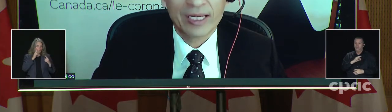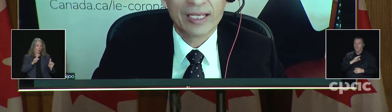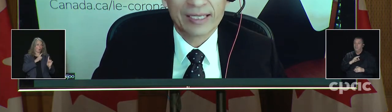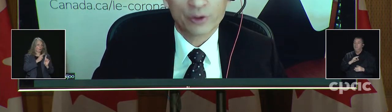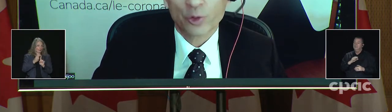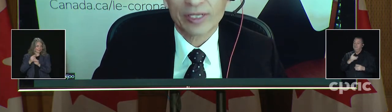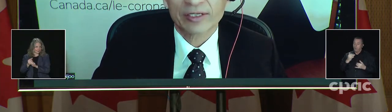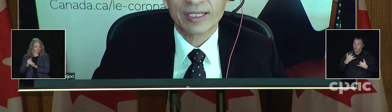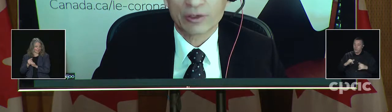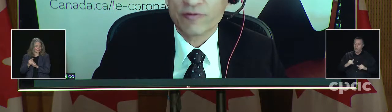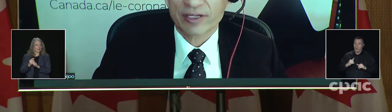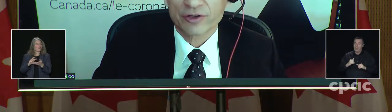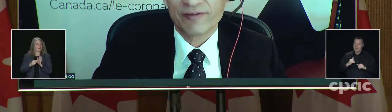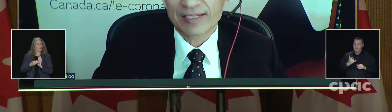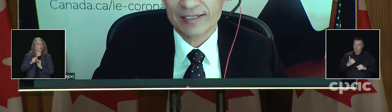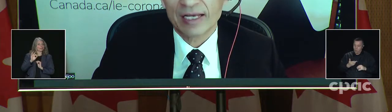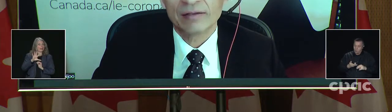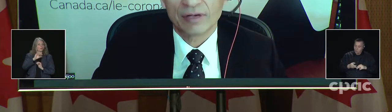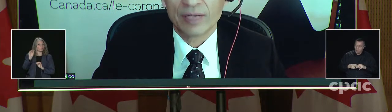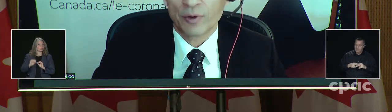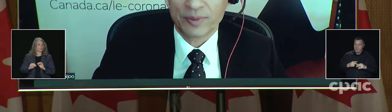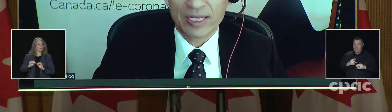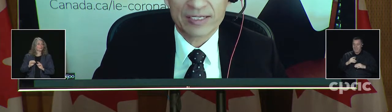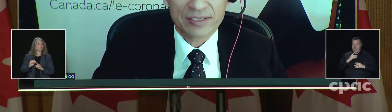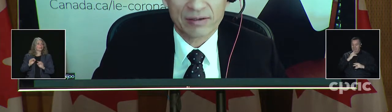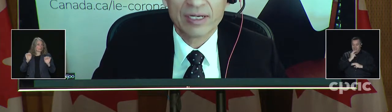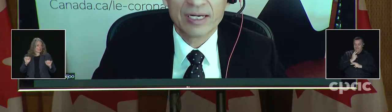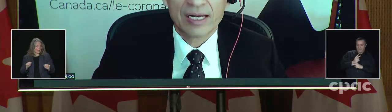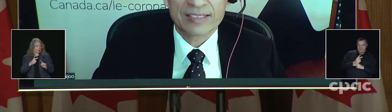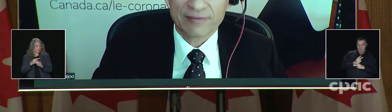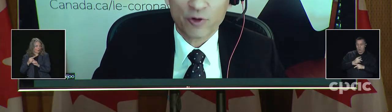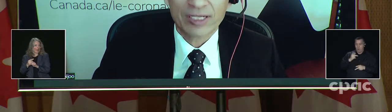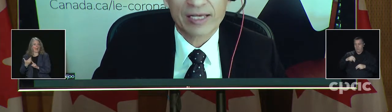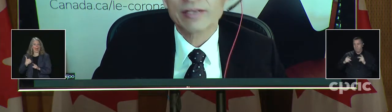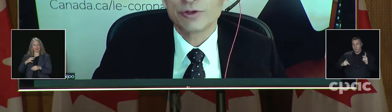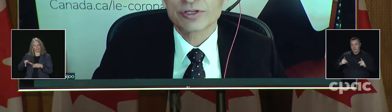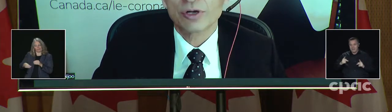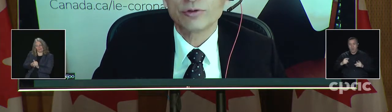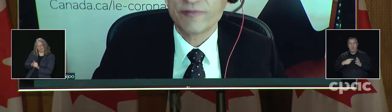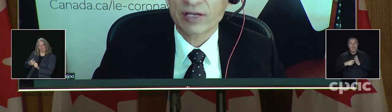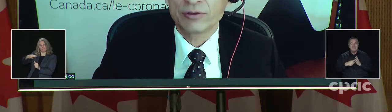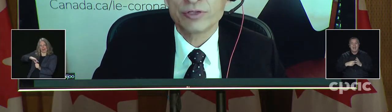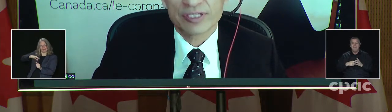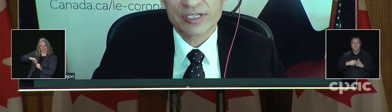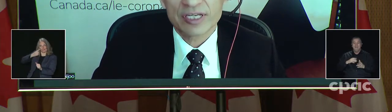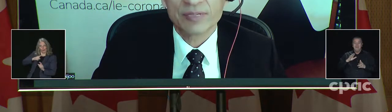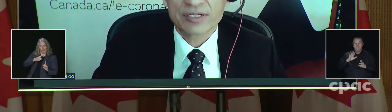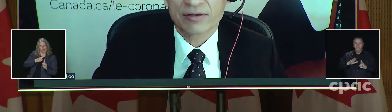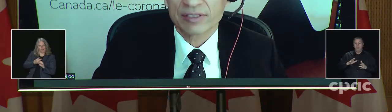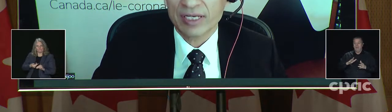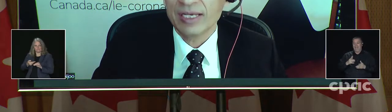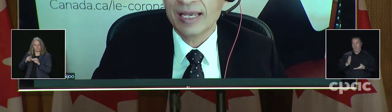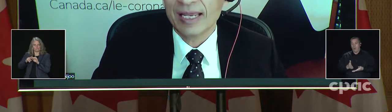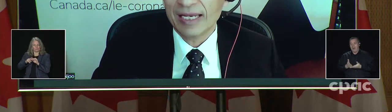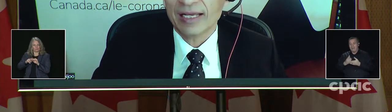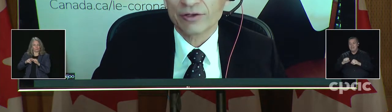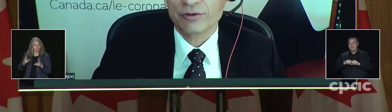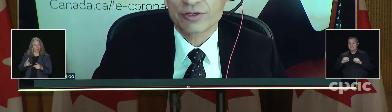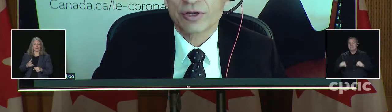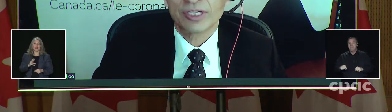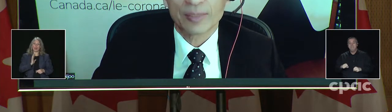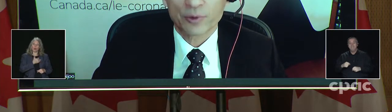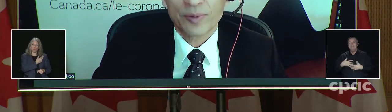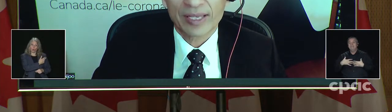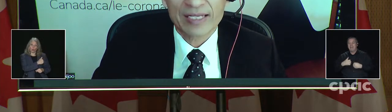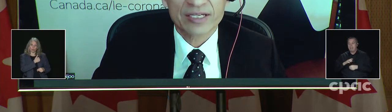continuer d'accroître la couverture vaccinale dans la population, à savoir la réduction du fardeau du système de santé et la